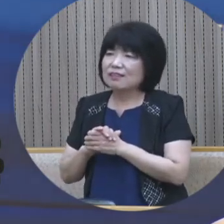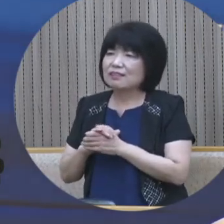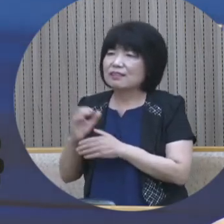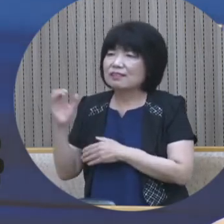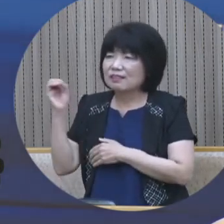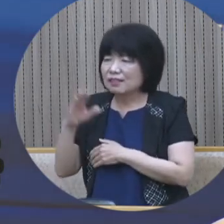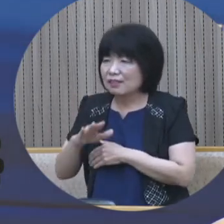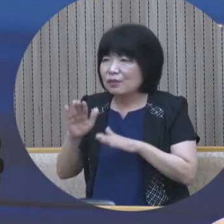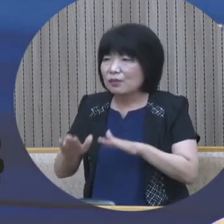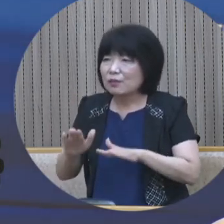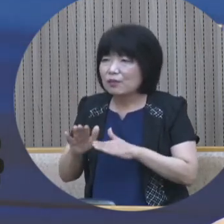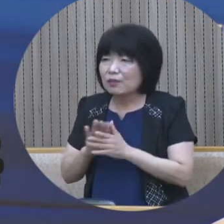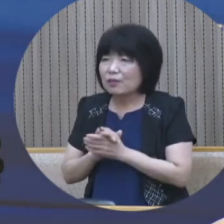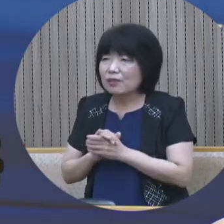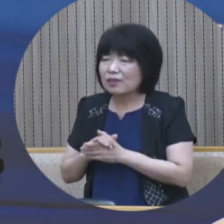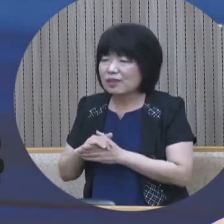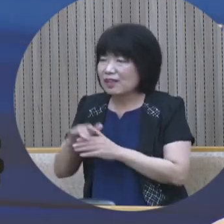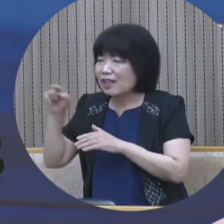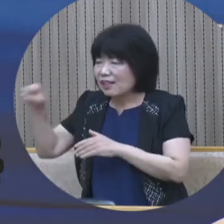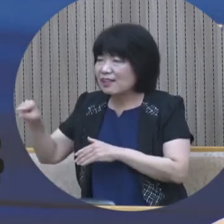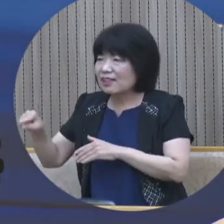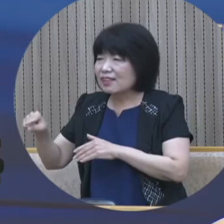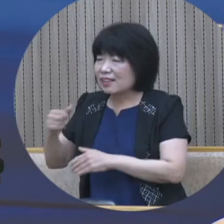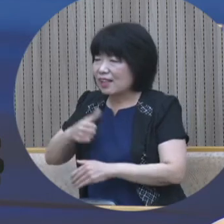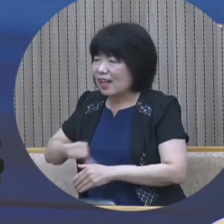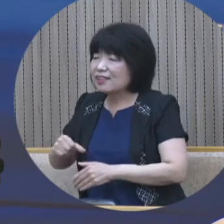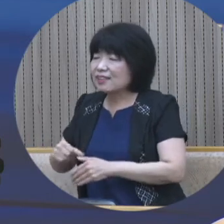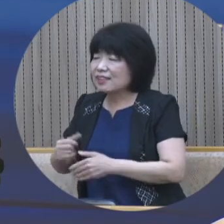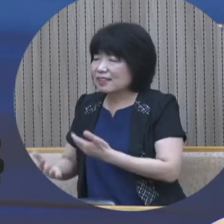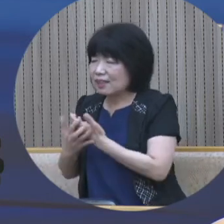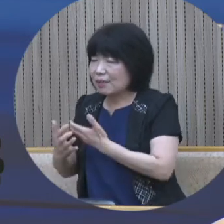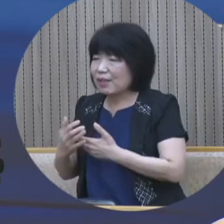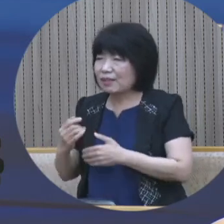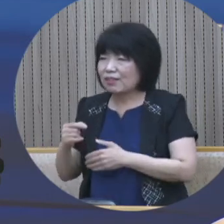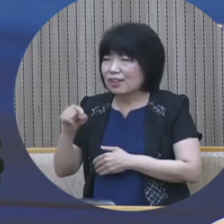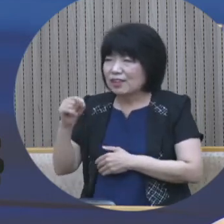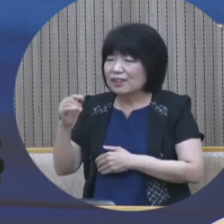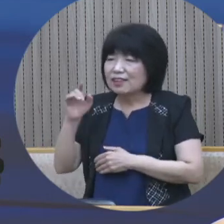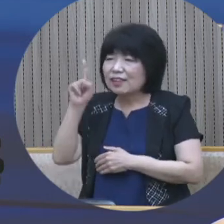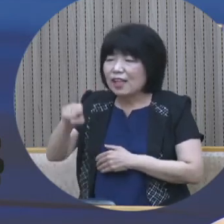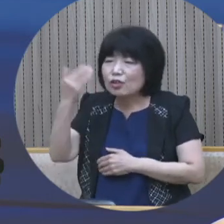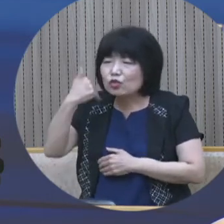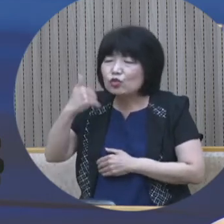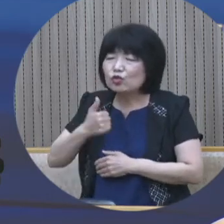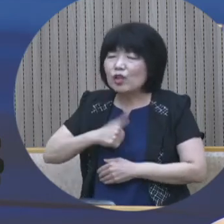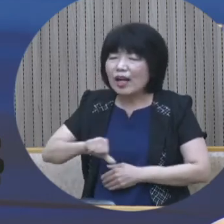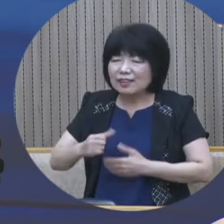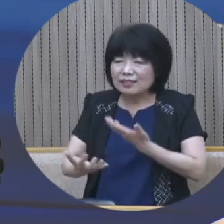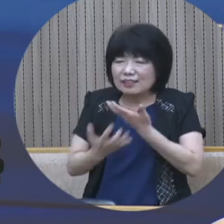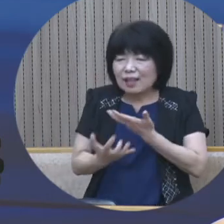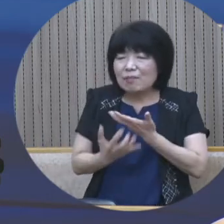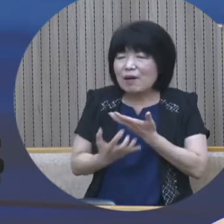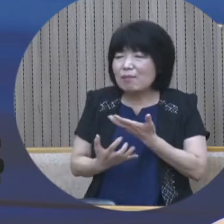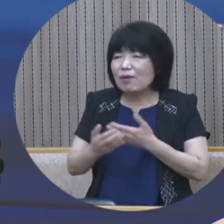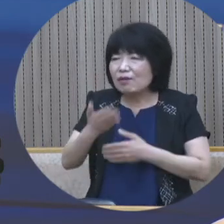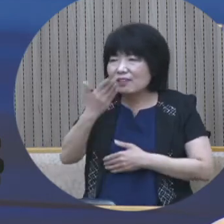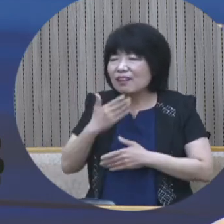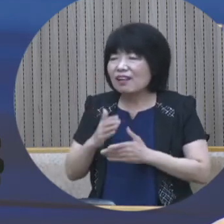그대로 오늘 네 자식 삶아 먹었으니까 어제 네 자식 삶아 먹었잖냐, 내일은 네 자식 삶아 먹자, 이런